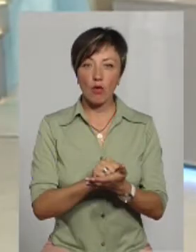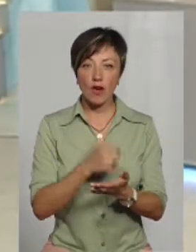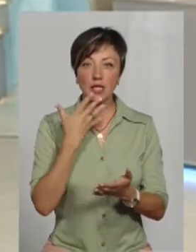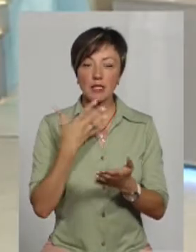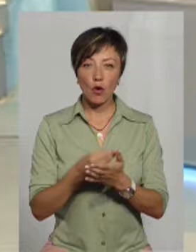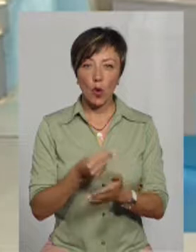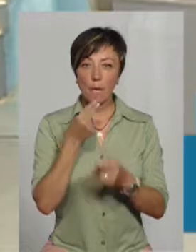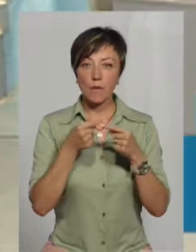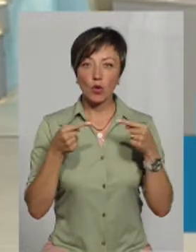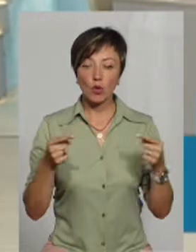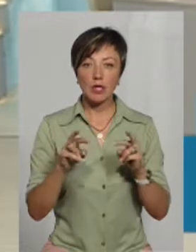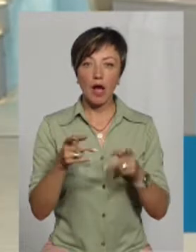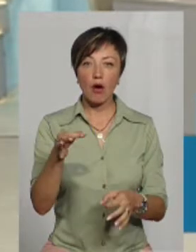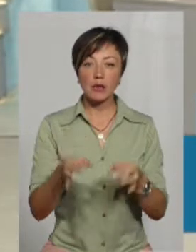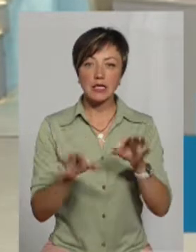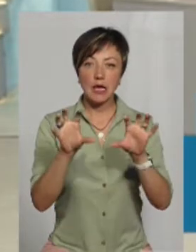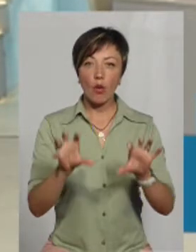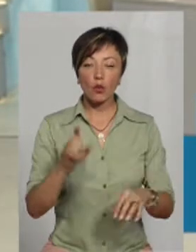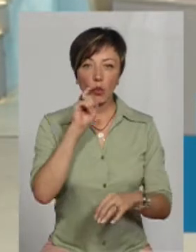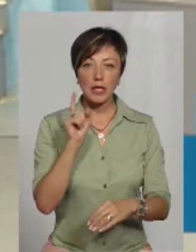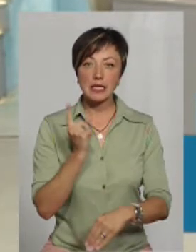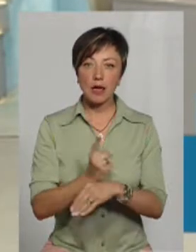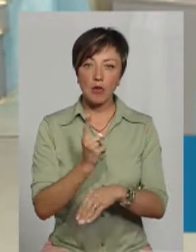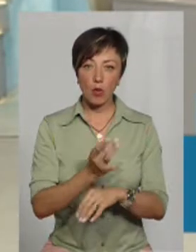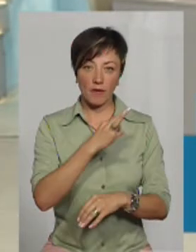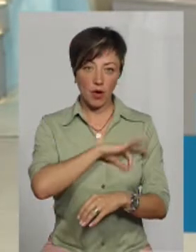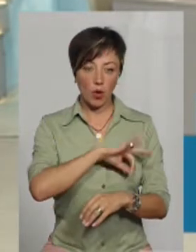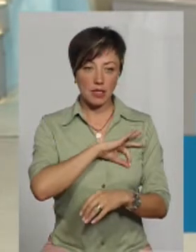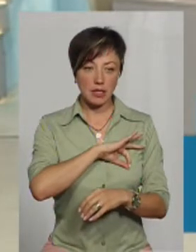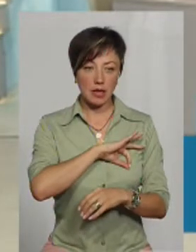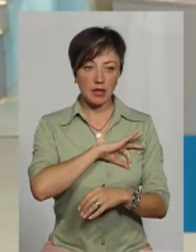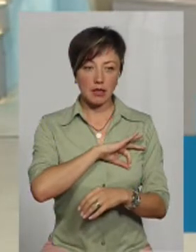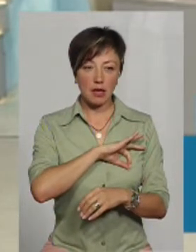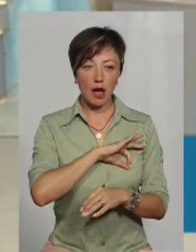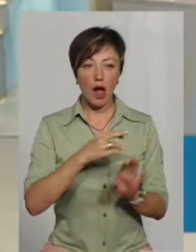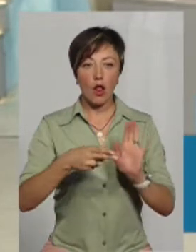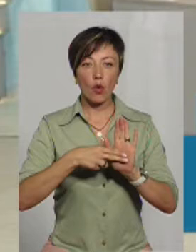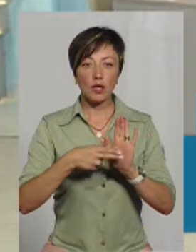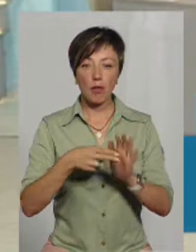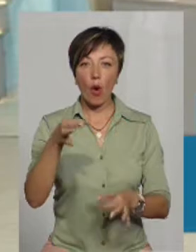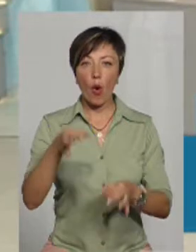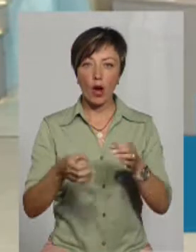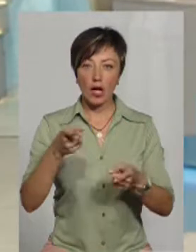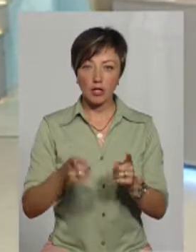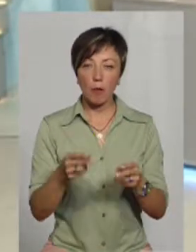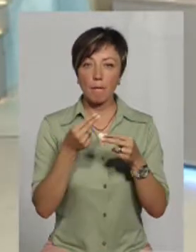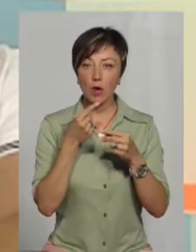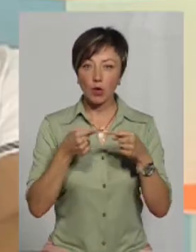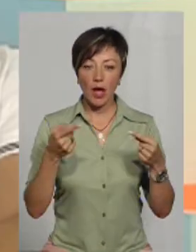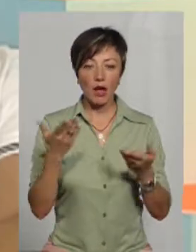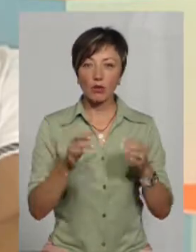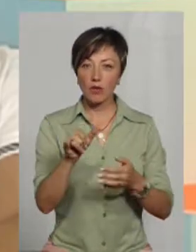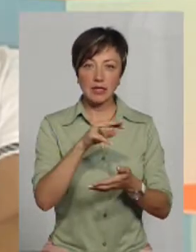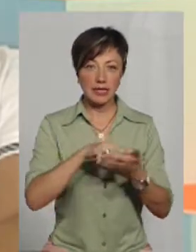свою продукцію як органічну. Законом України заборонено використання логотипу «органічна продукція», якщо ви не